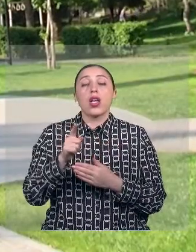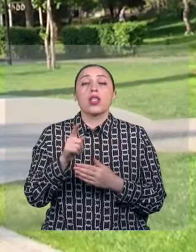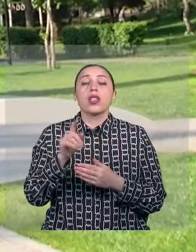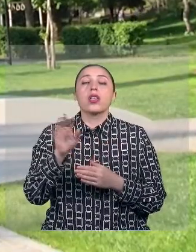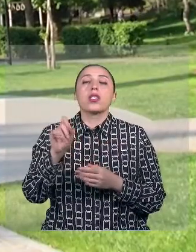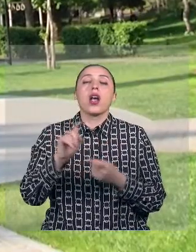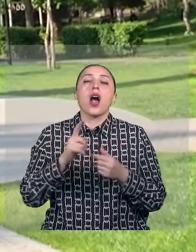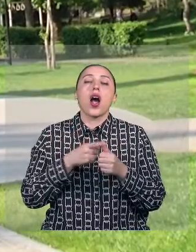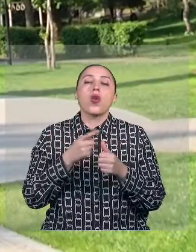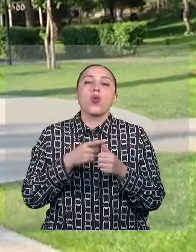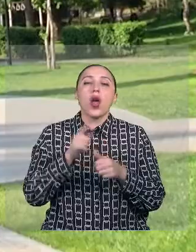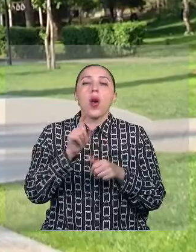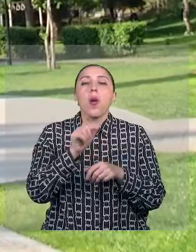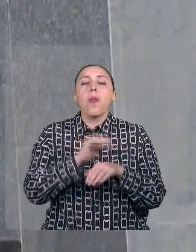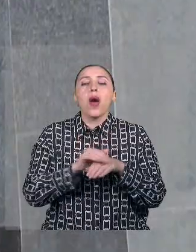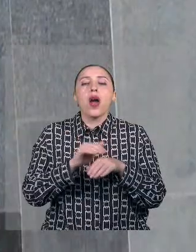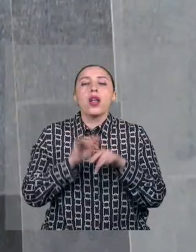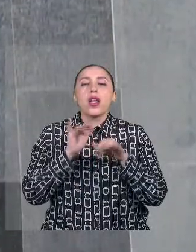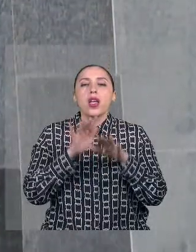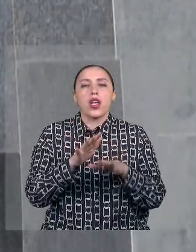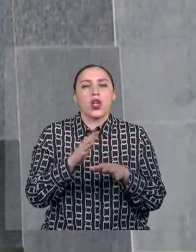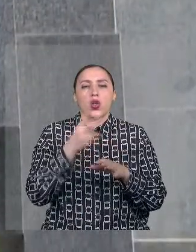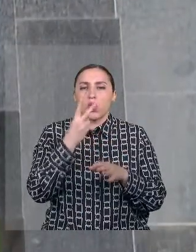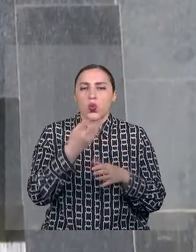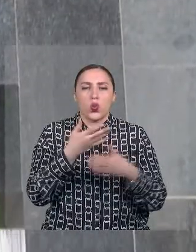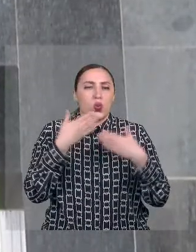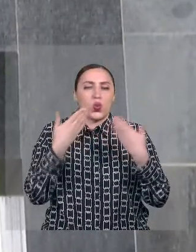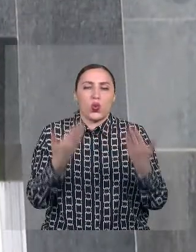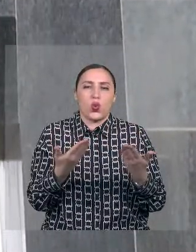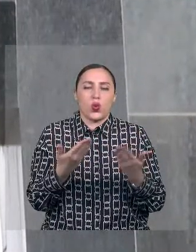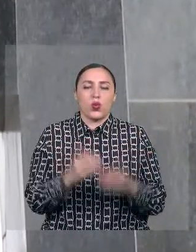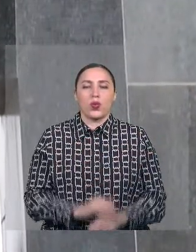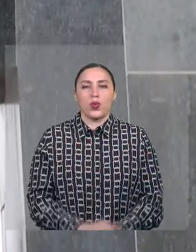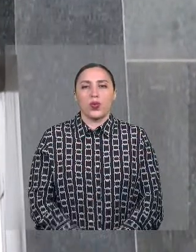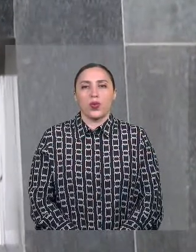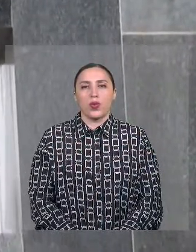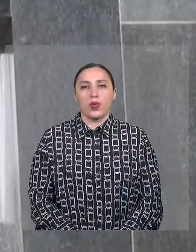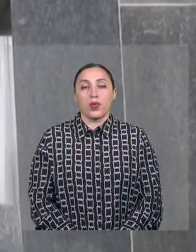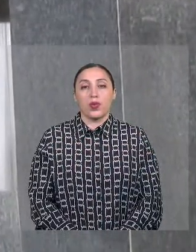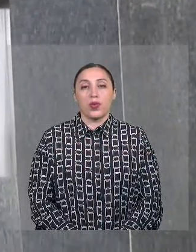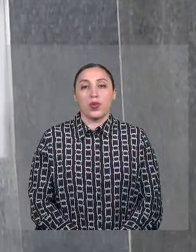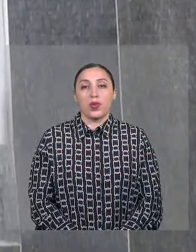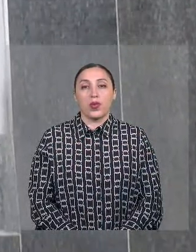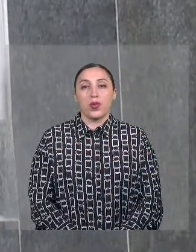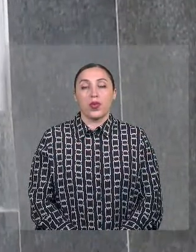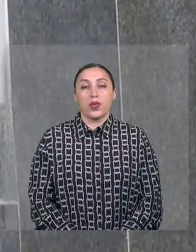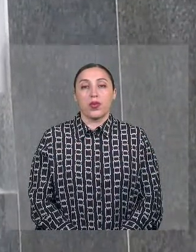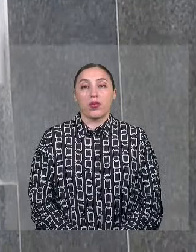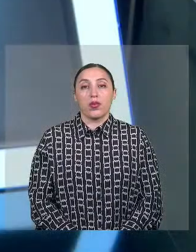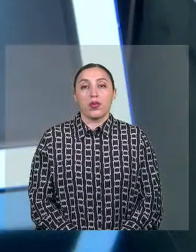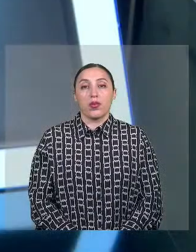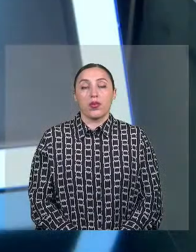բարի մտադրությունների բացակայության դրսևորում է, ասել է Չավուշօղլուն։